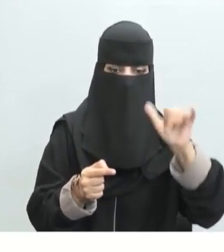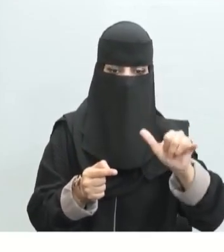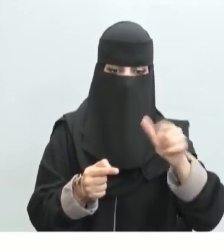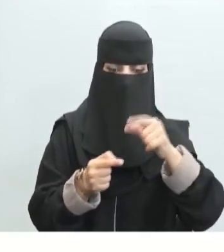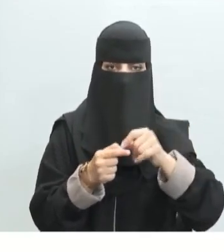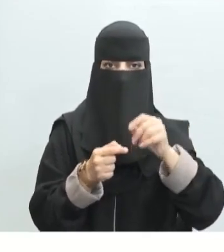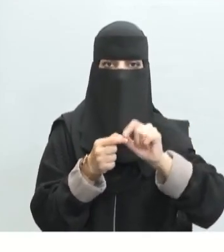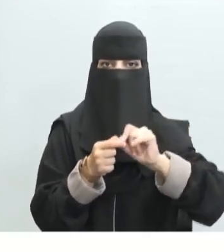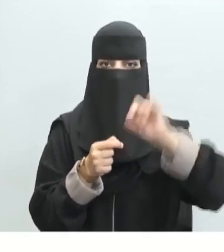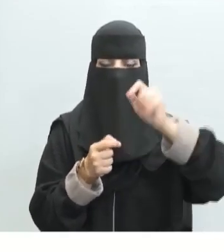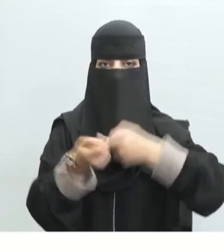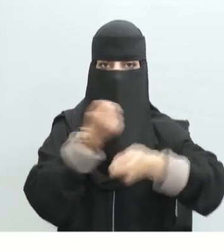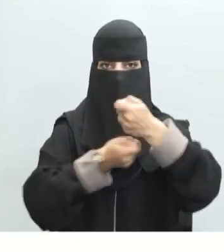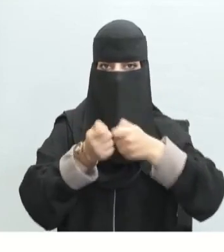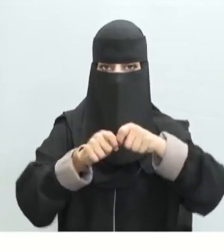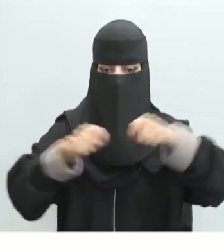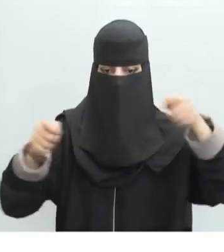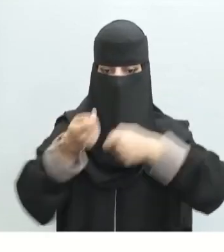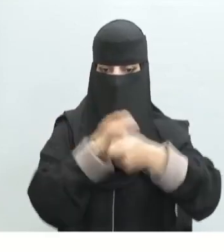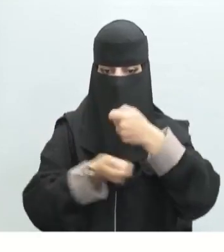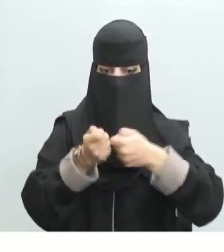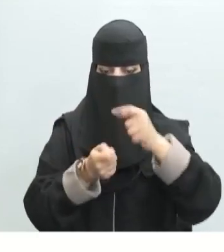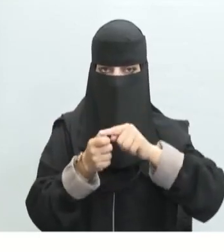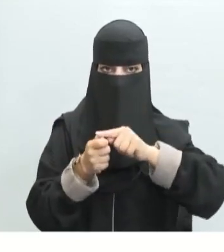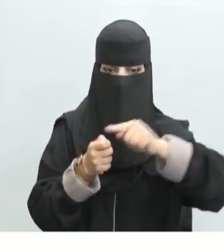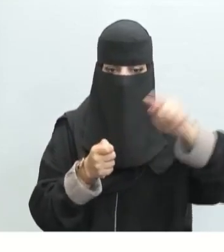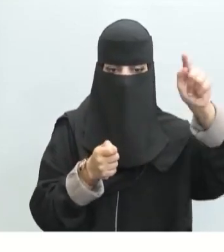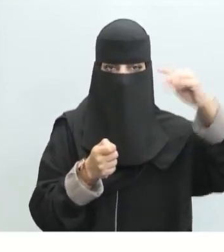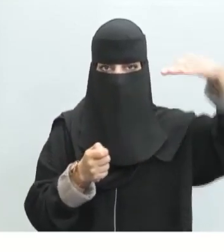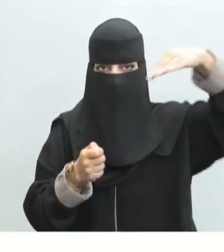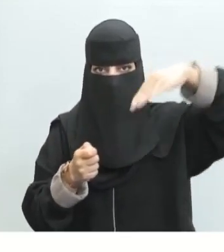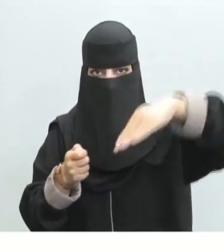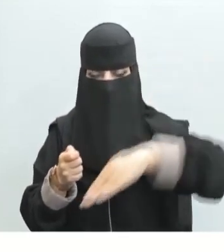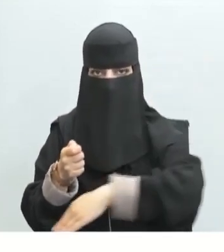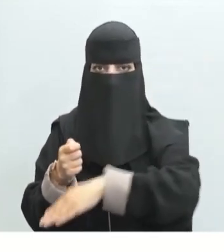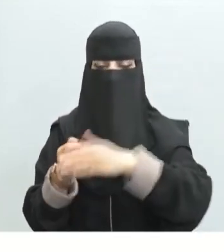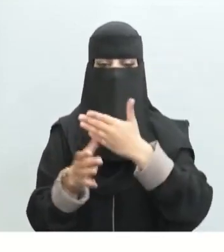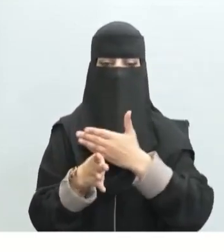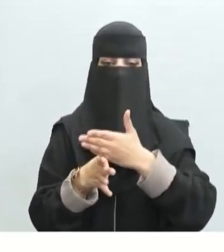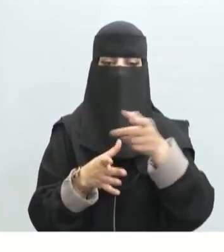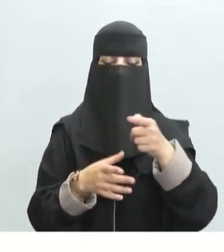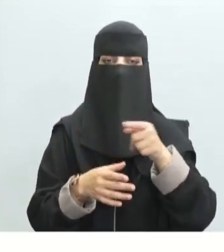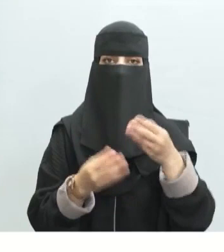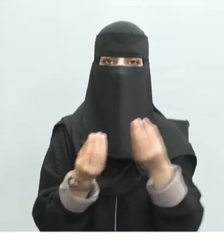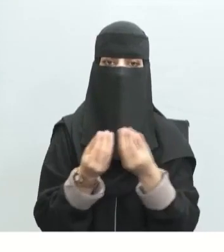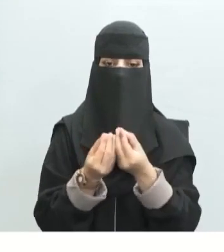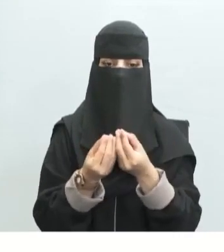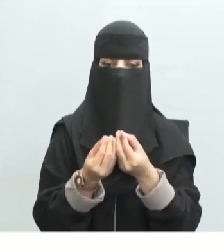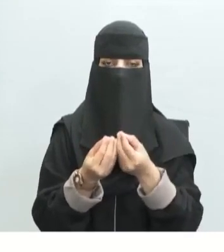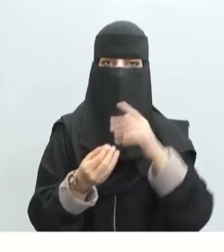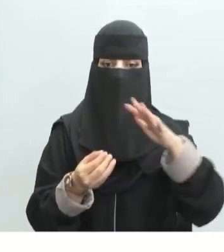بين القارب وما بين اللي يتزلج باستخدام المنطاد مع في